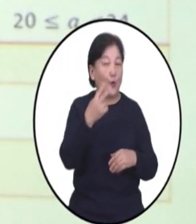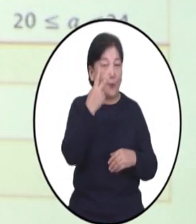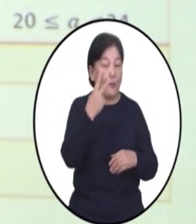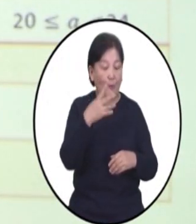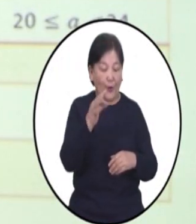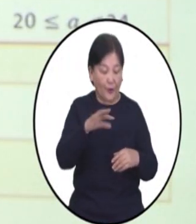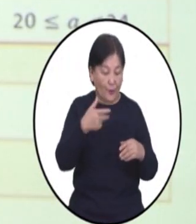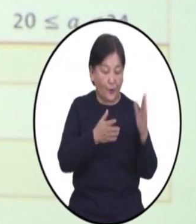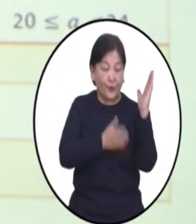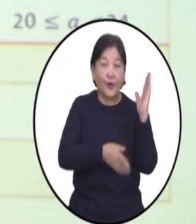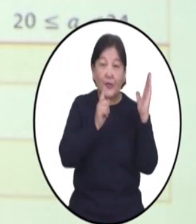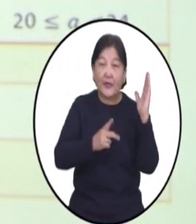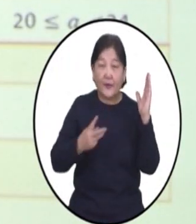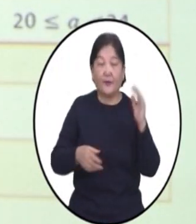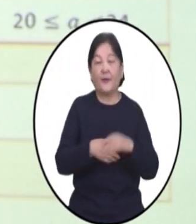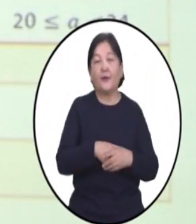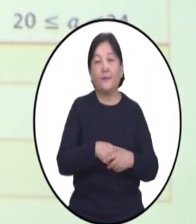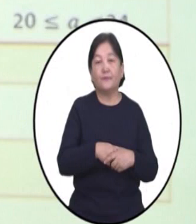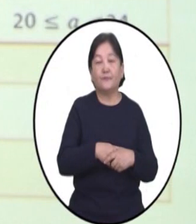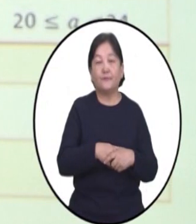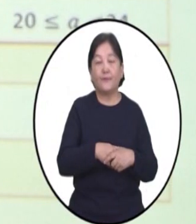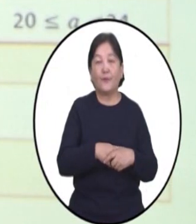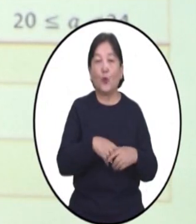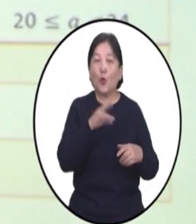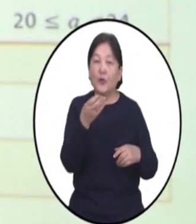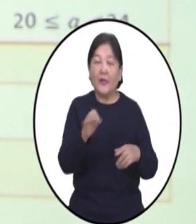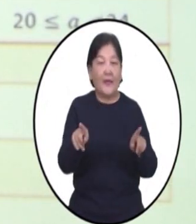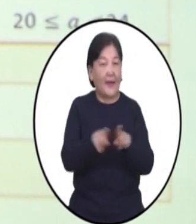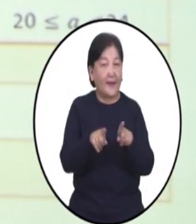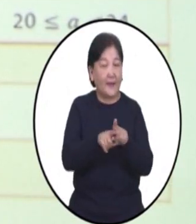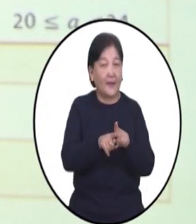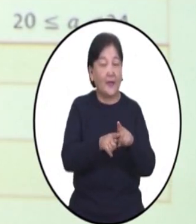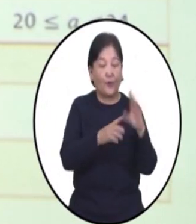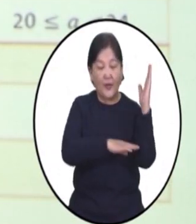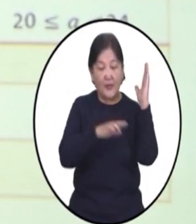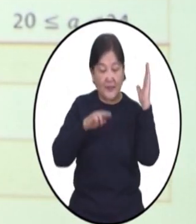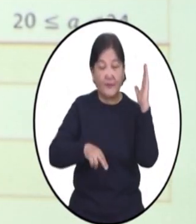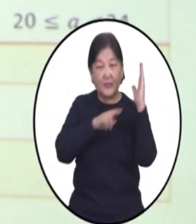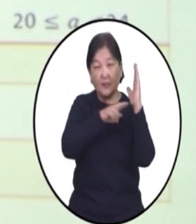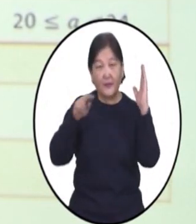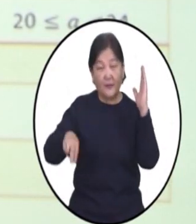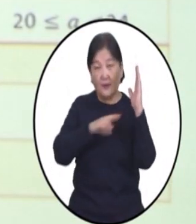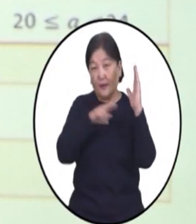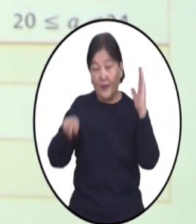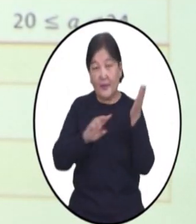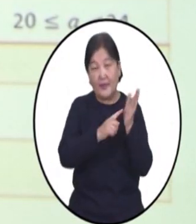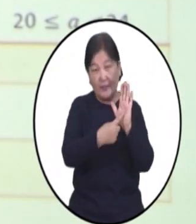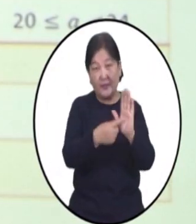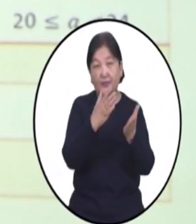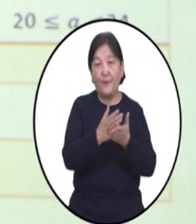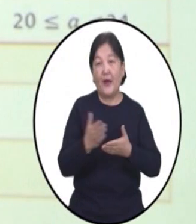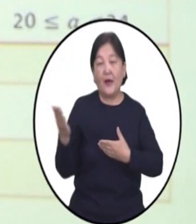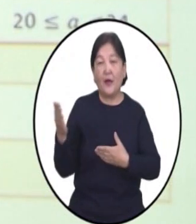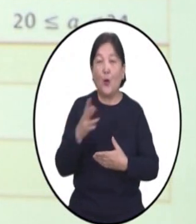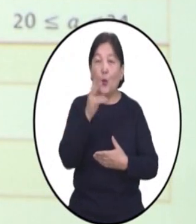бодсон нэг өдөр байгаа гэдгээр ингэхээр 2 байна гэсэн үг. За, яг үүнтэй адилаар тухайн завсардах утгууд нь илэрхийлэгдсэн байна. За, тэгээ